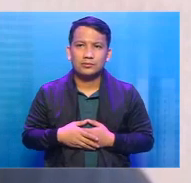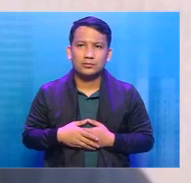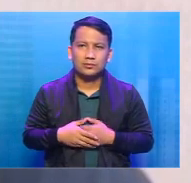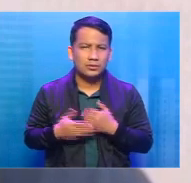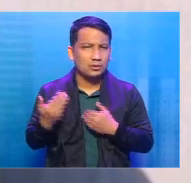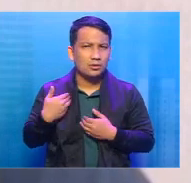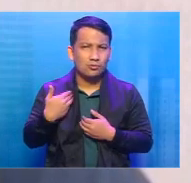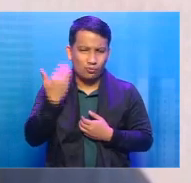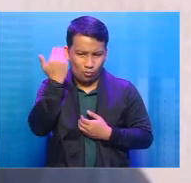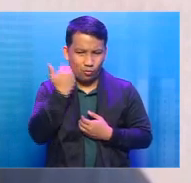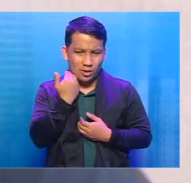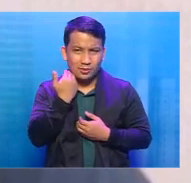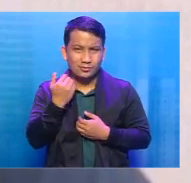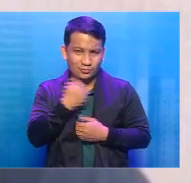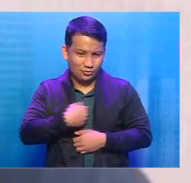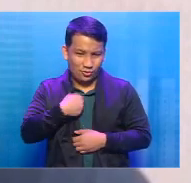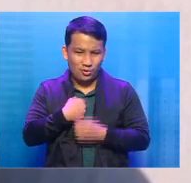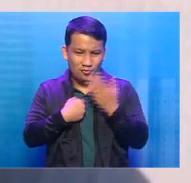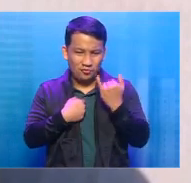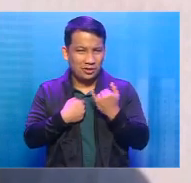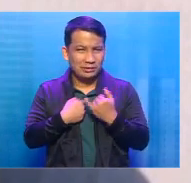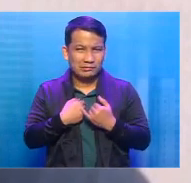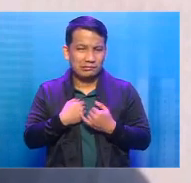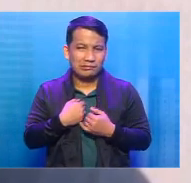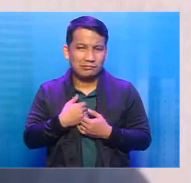wasn't enough dahil ang sabi nila doon,